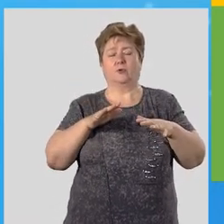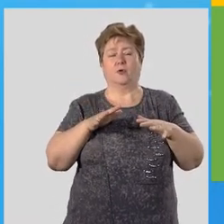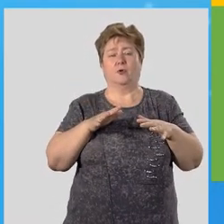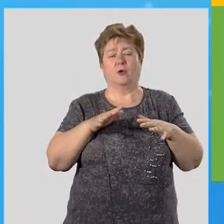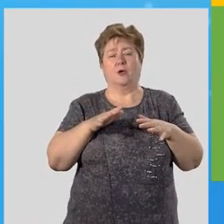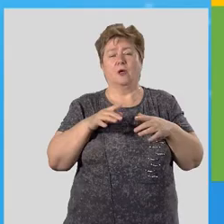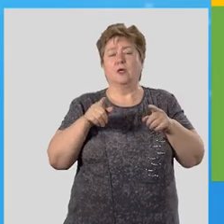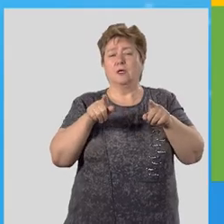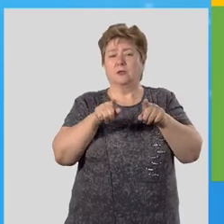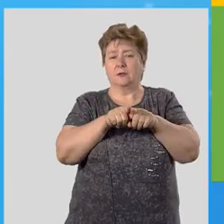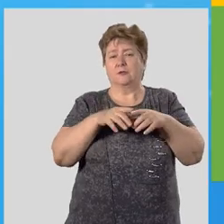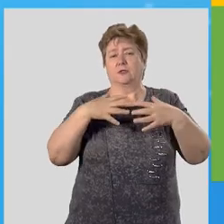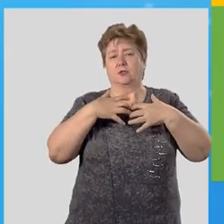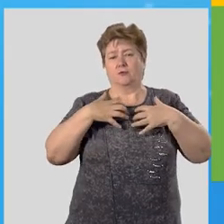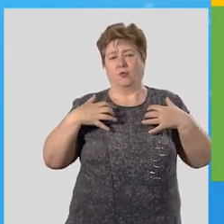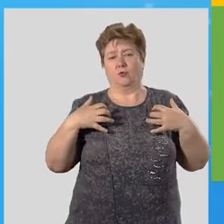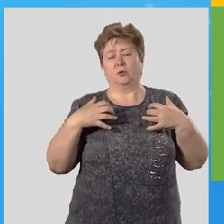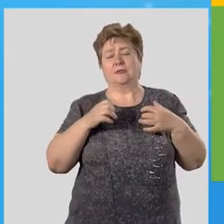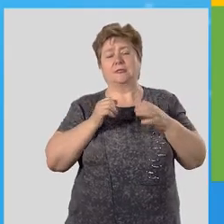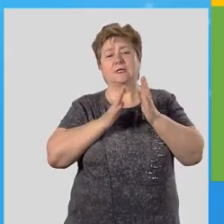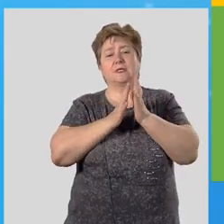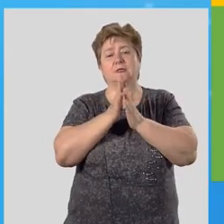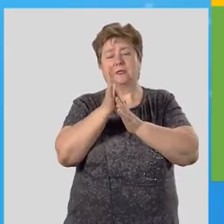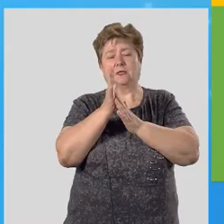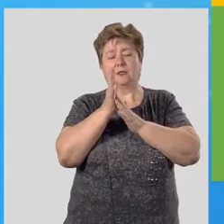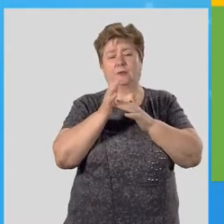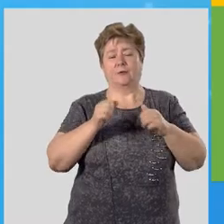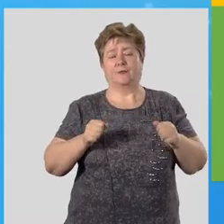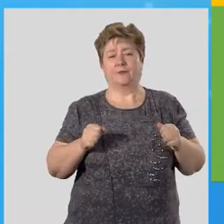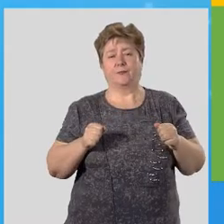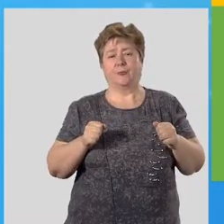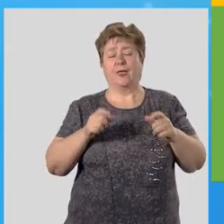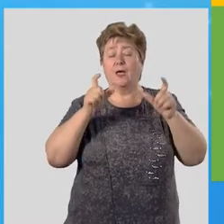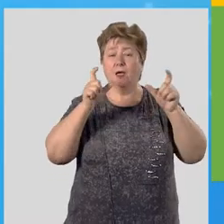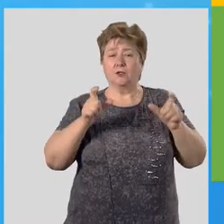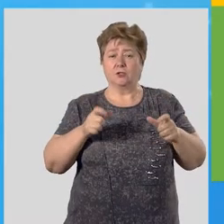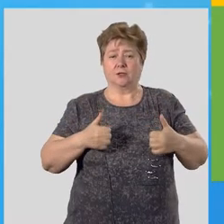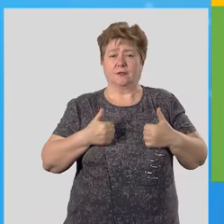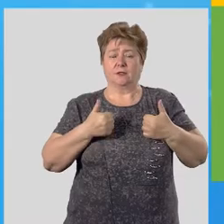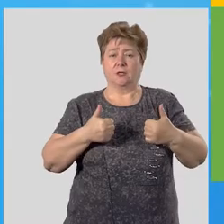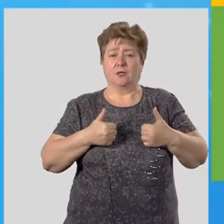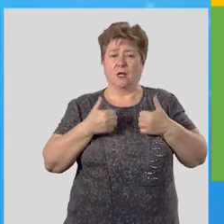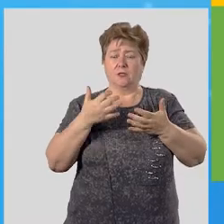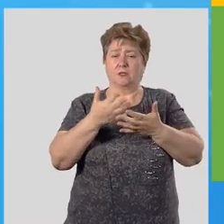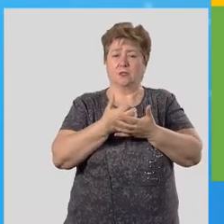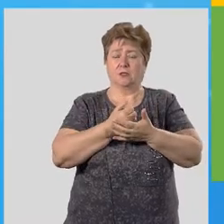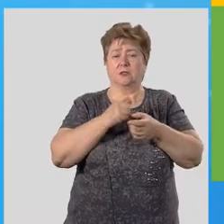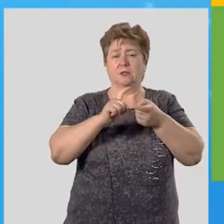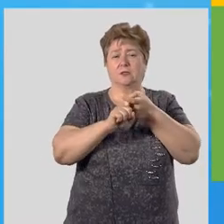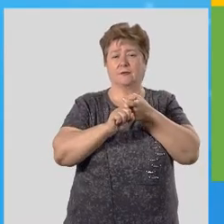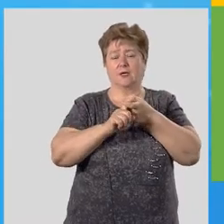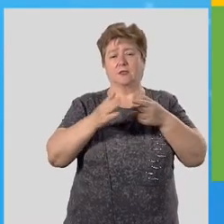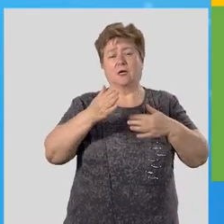водой, за животными, за растениями. Человек старался найти